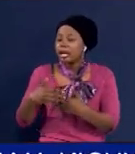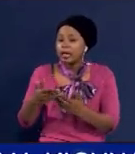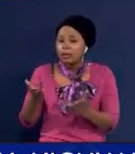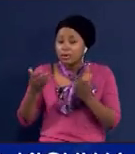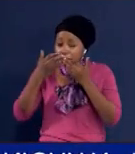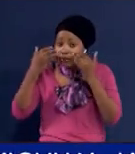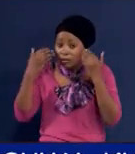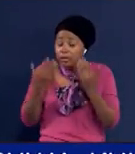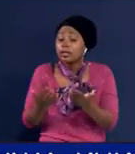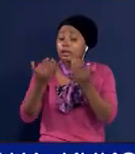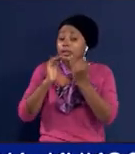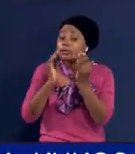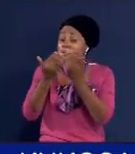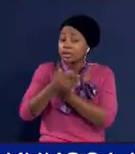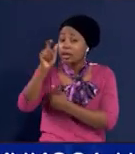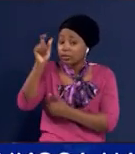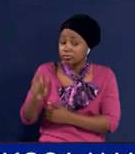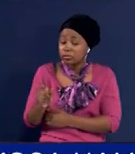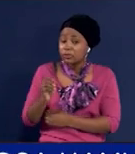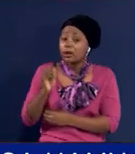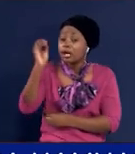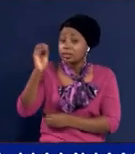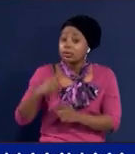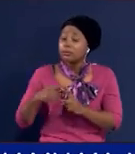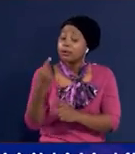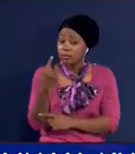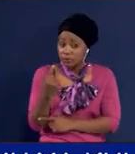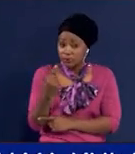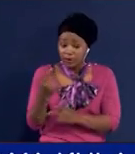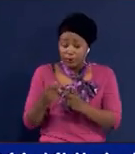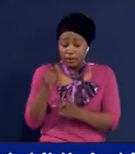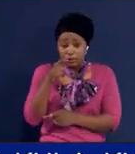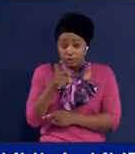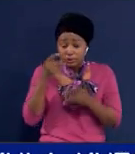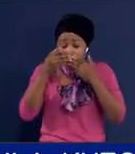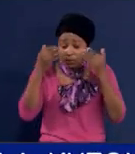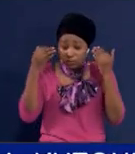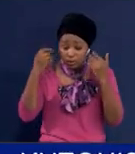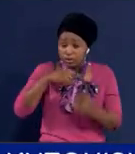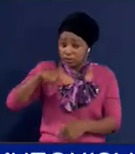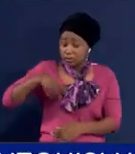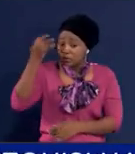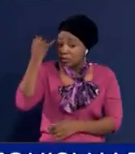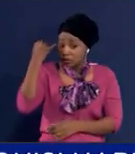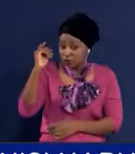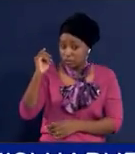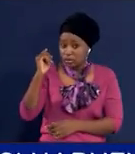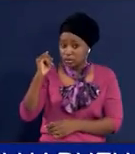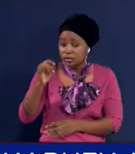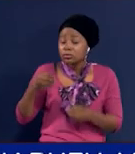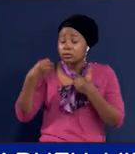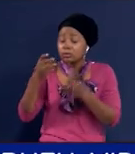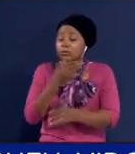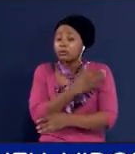ambayo inaweza ikamkinga mtu kwa 100%. Hata hizi barakoa ambazo tunashauri sana wataalamu wa kutolea huduma za afya